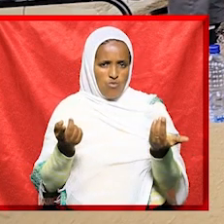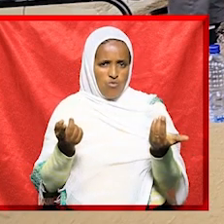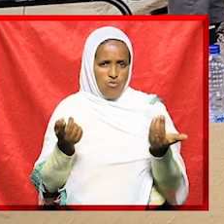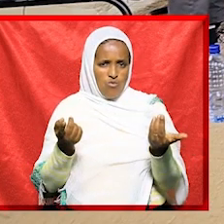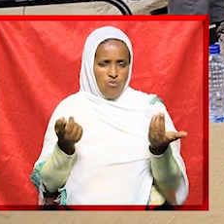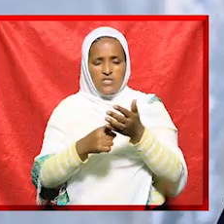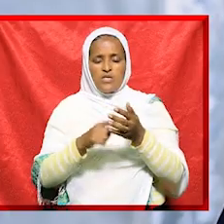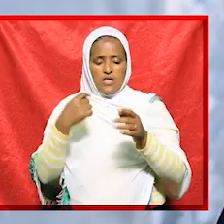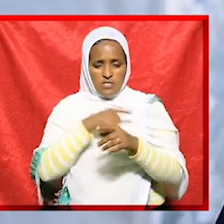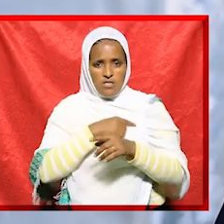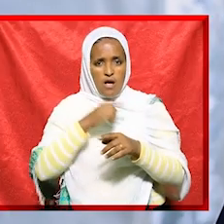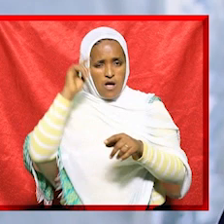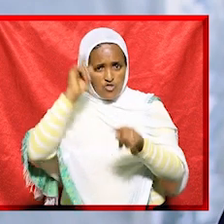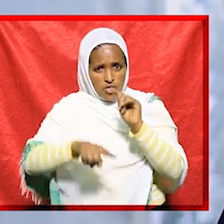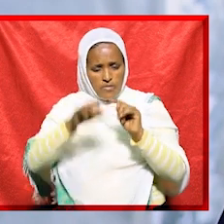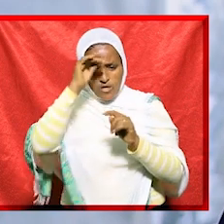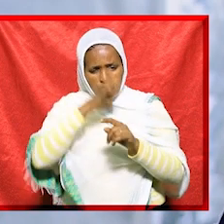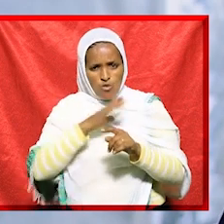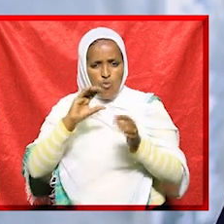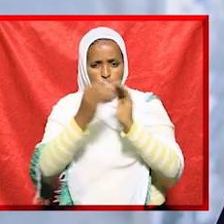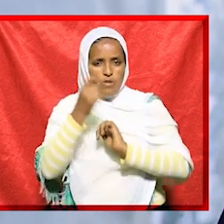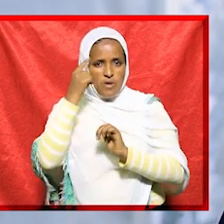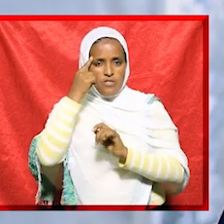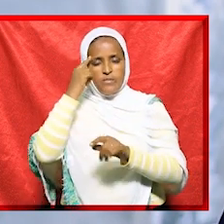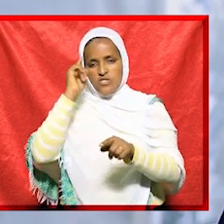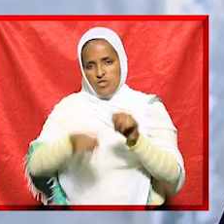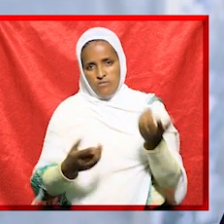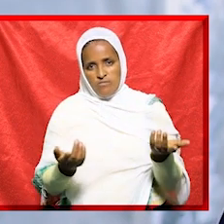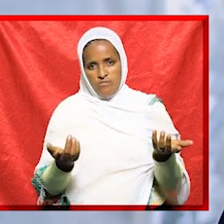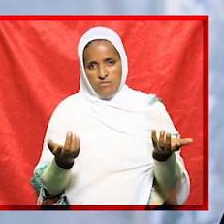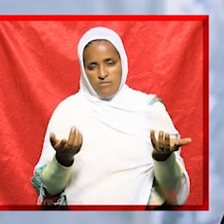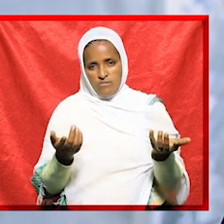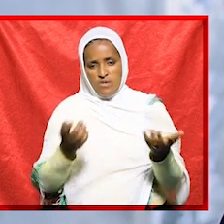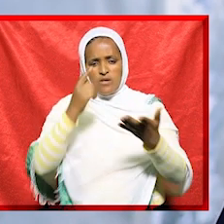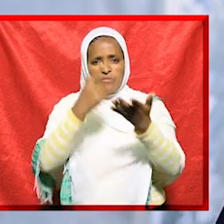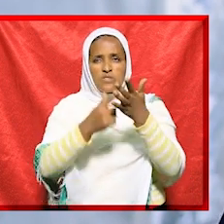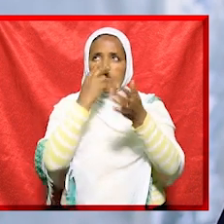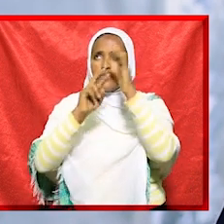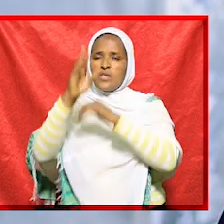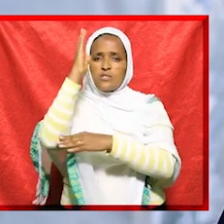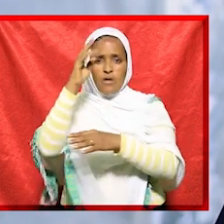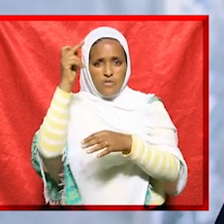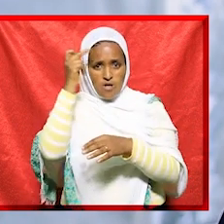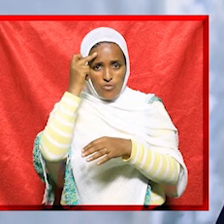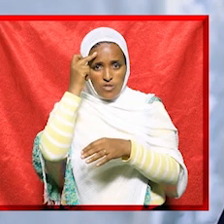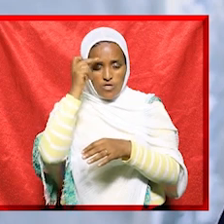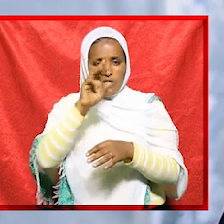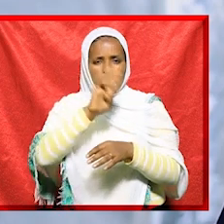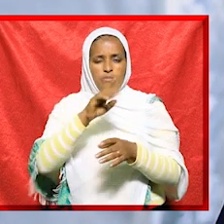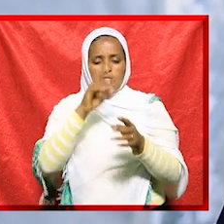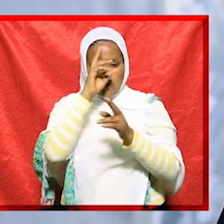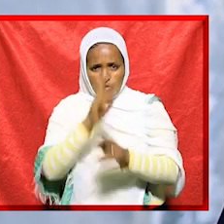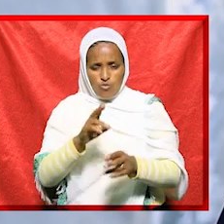ይህንን? ስለዚህ እየተሳነን ያለው እኛ ሰው ሁነን ማሰብ አልቻልንም ማለት ነው። ለዚህ ነው ነብዩ እግዚአብሔር